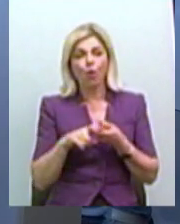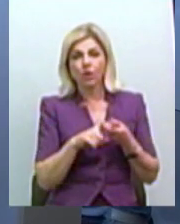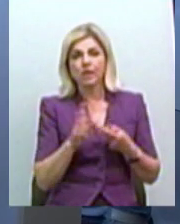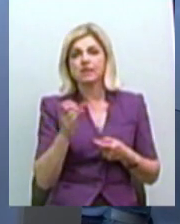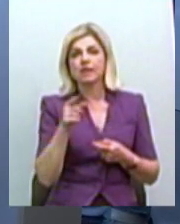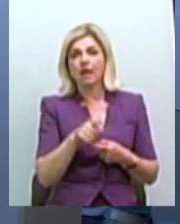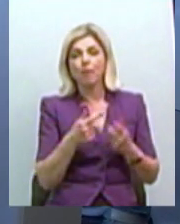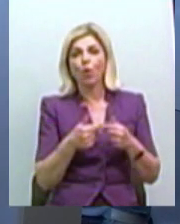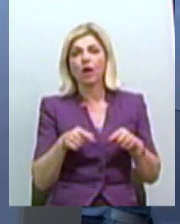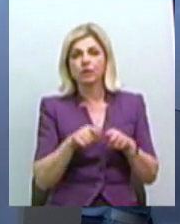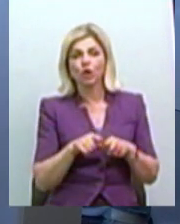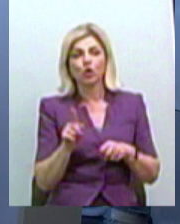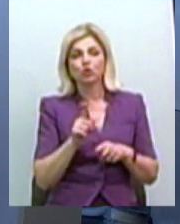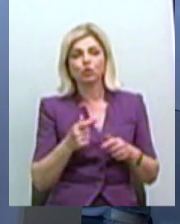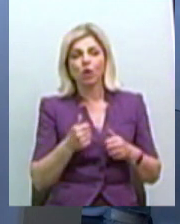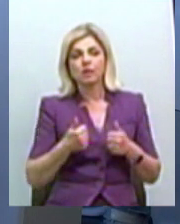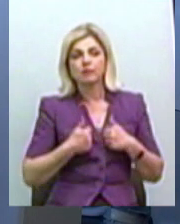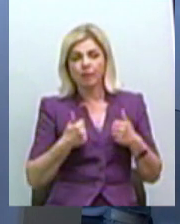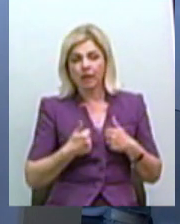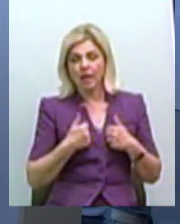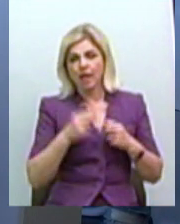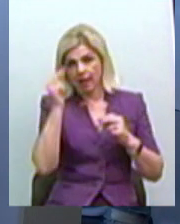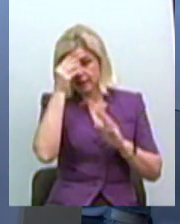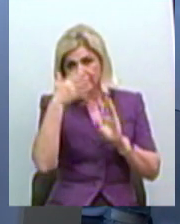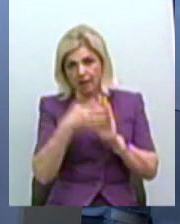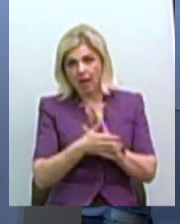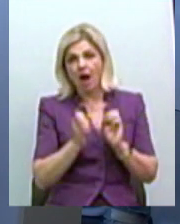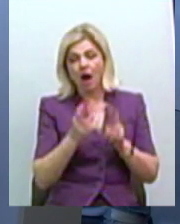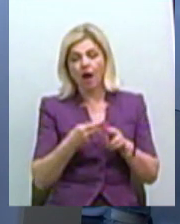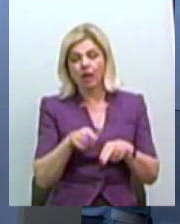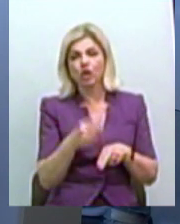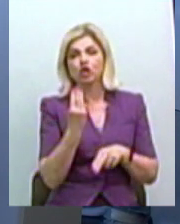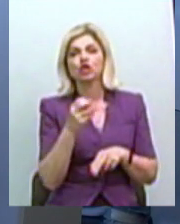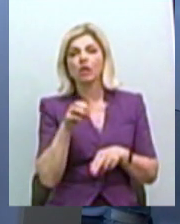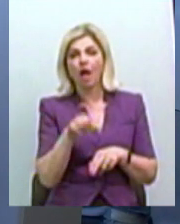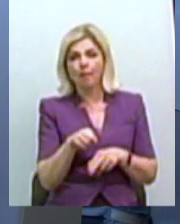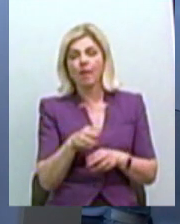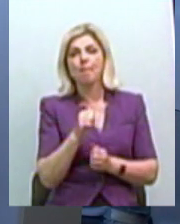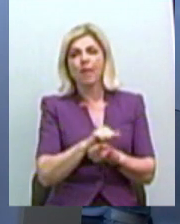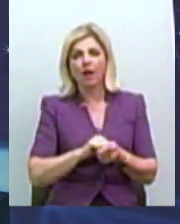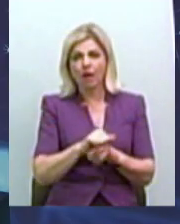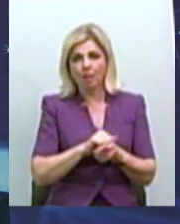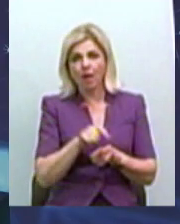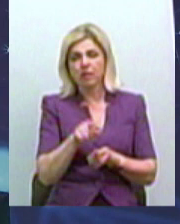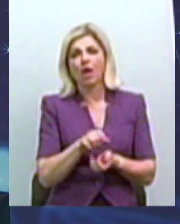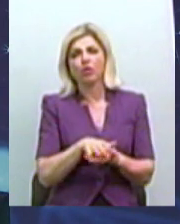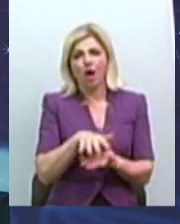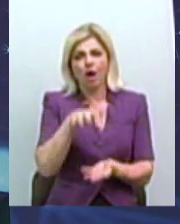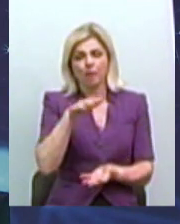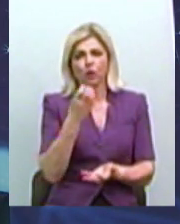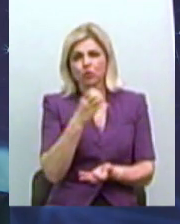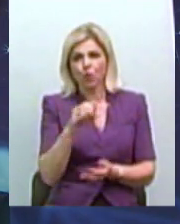организациями, которые пытаются исследовать, как можно было бы этот шлам перерабатывать. Они просто накапливают эти сотни тысяч тонн. Этот